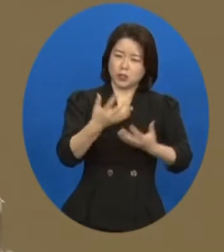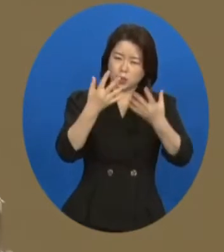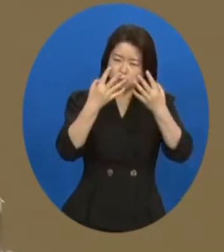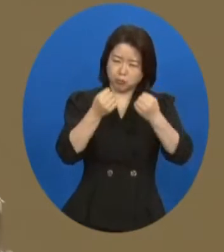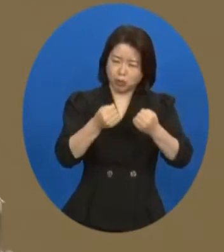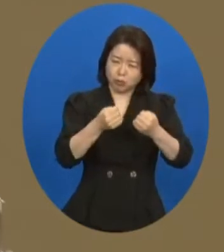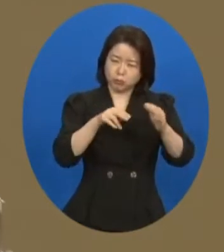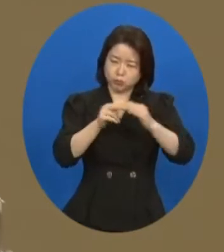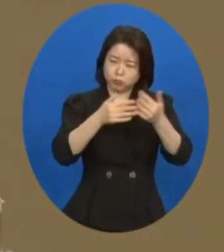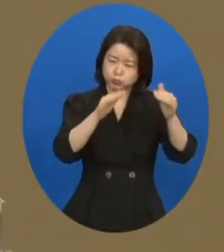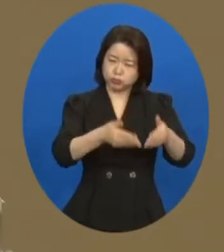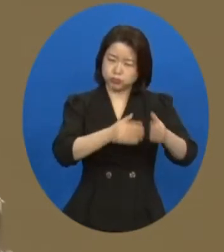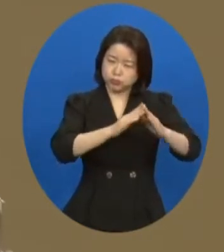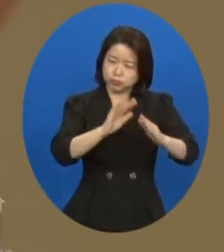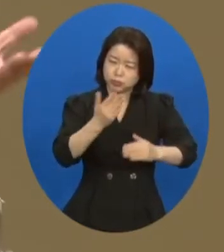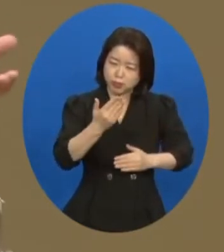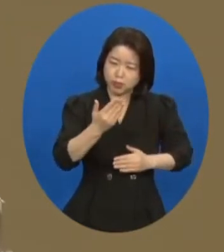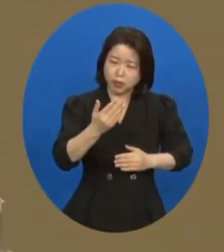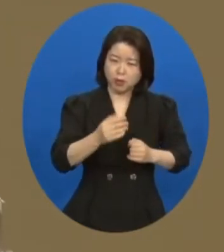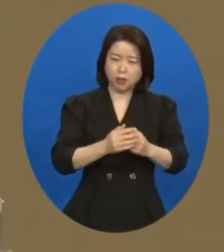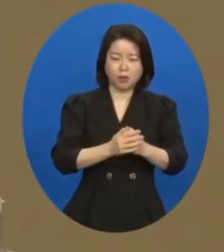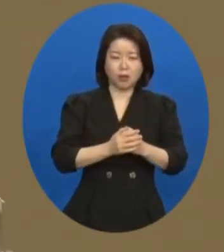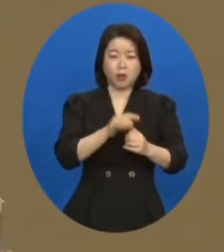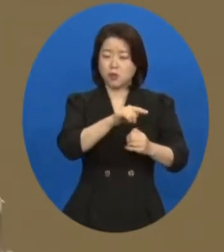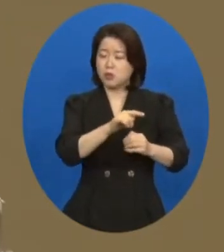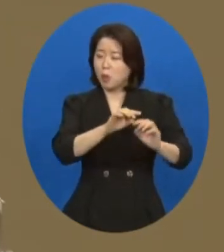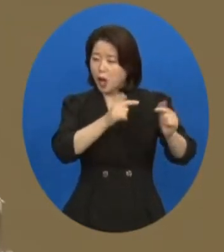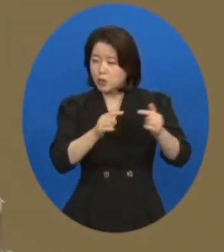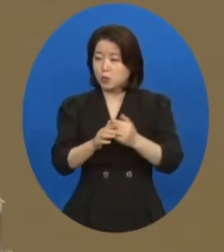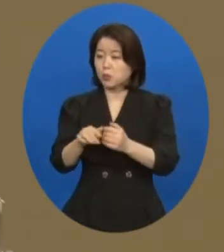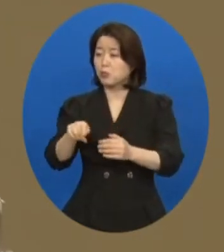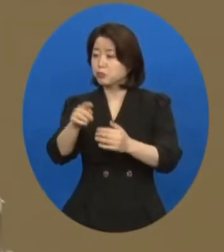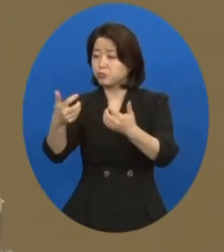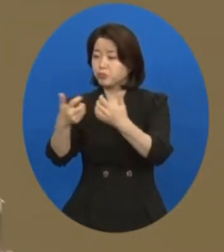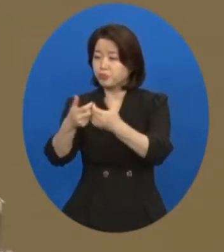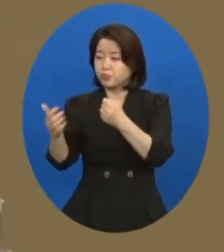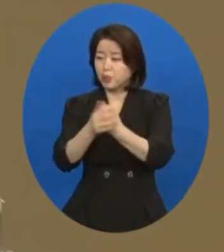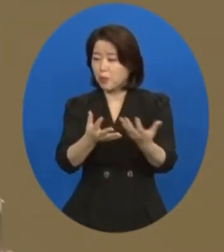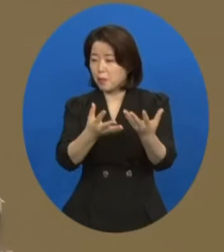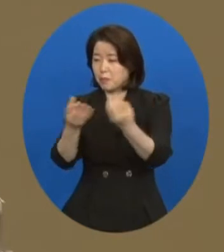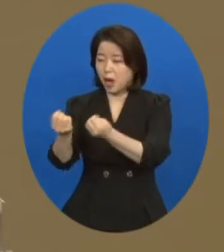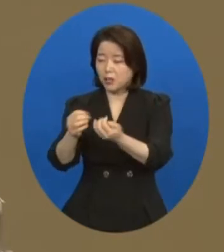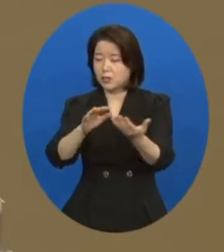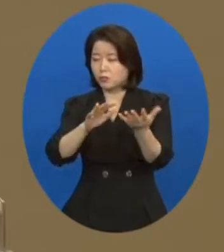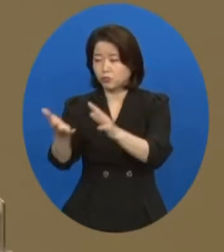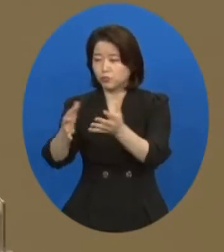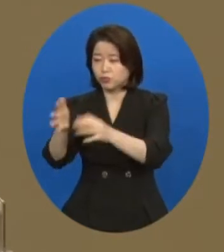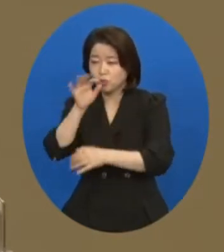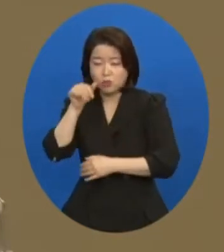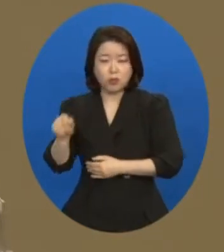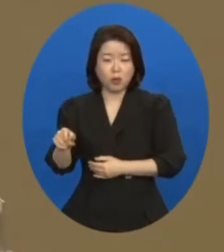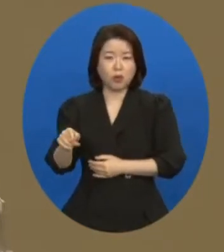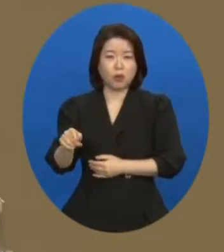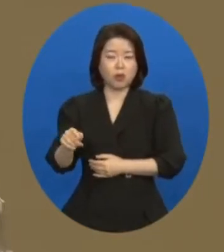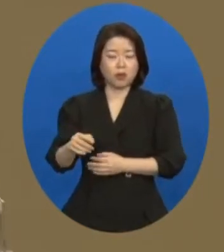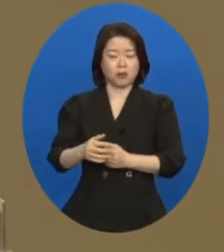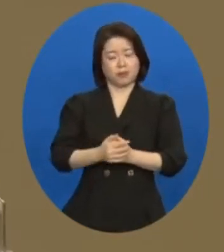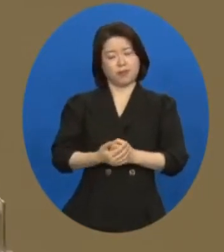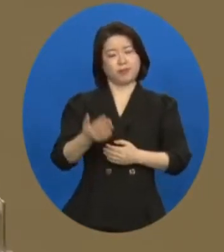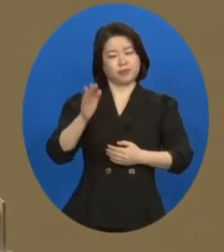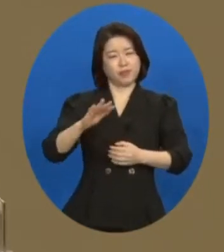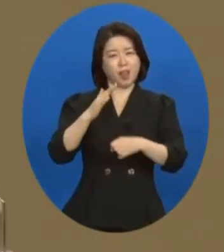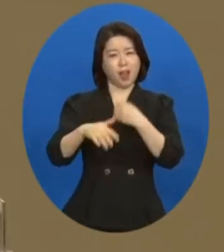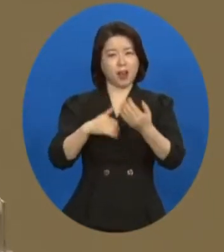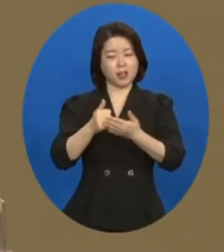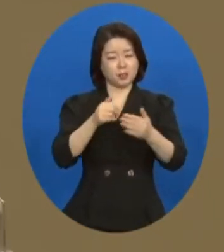거죠 그렇지 않아도 수많은 사람이 죽고 죽는 되요 그런데 하나님께서 이 도피성 을 만들게